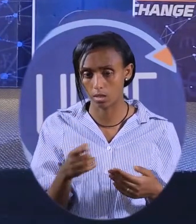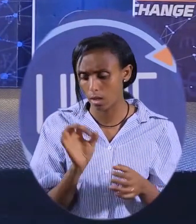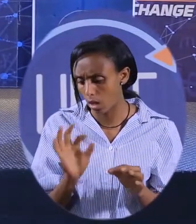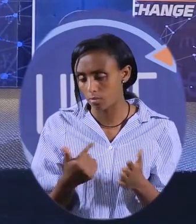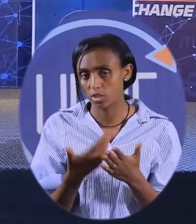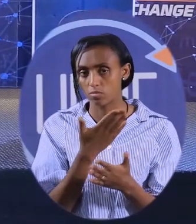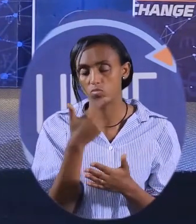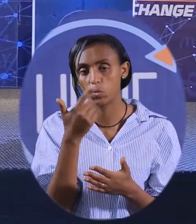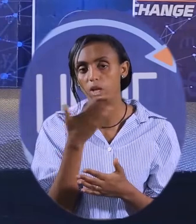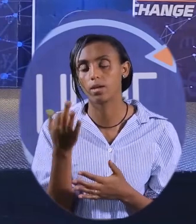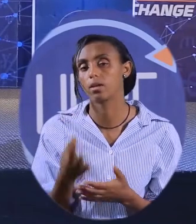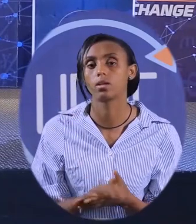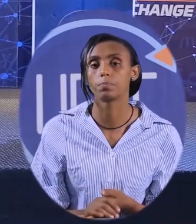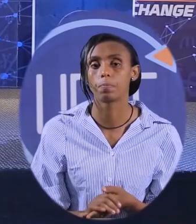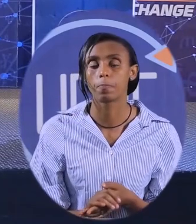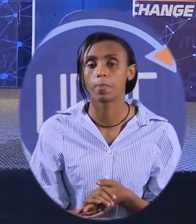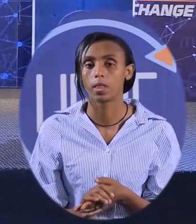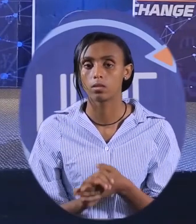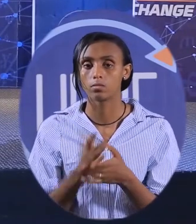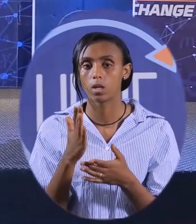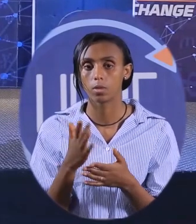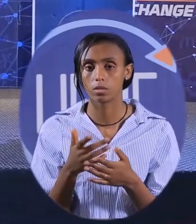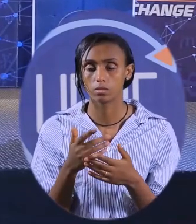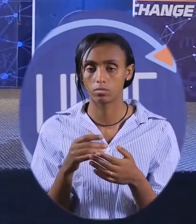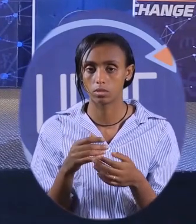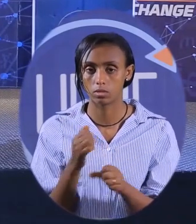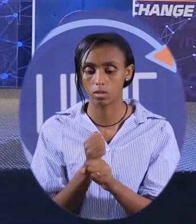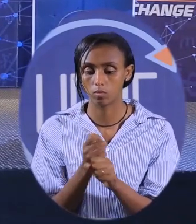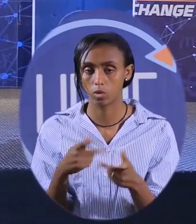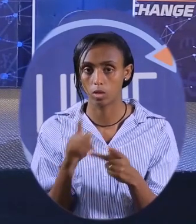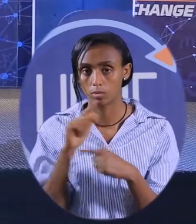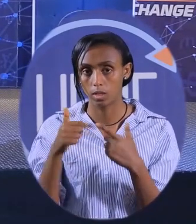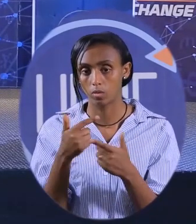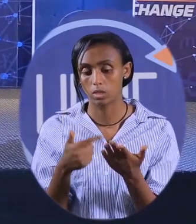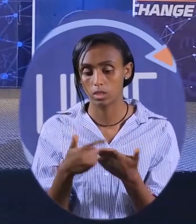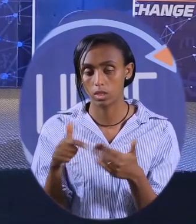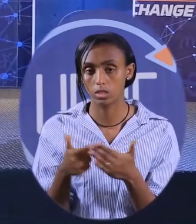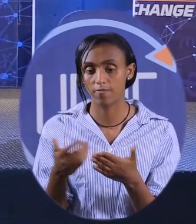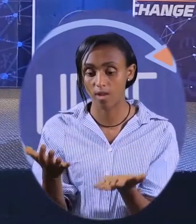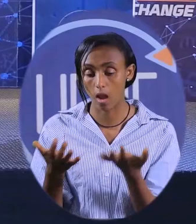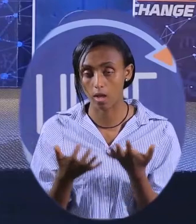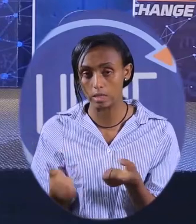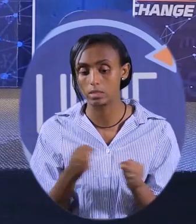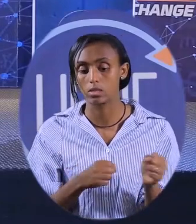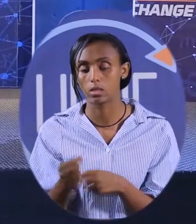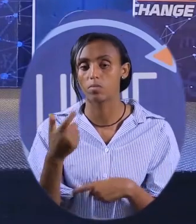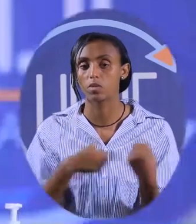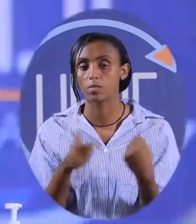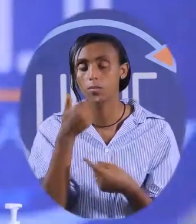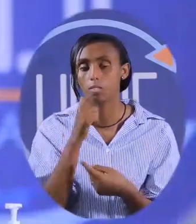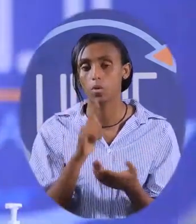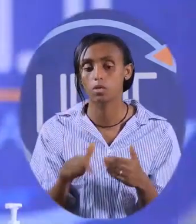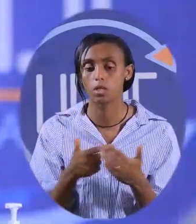እንደዛ አይነት ግፋቢል ወርክሾፕ ድረስ ነው የምንሄደው በቃ። ስለዚህ ፈላጊ ሲስተም ይምጣ የምንለው ለዚህ